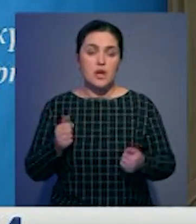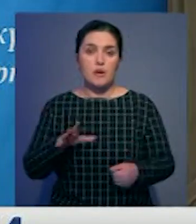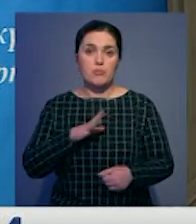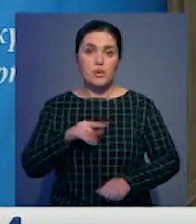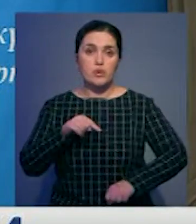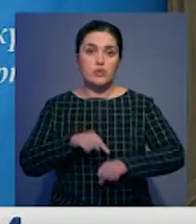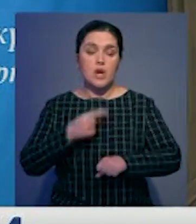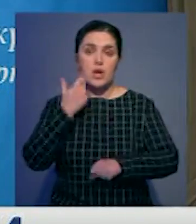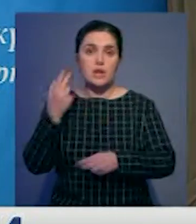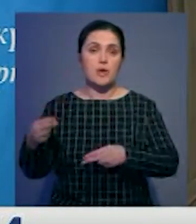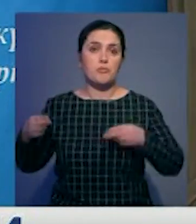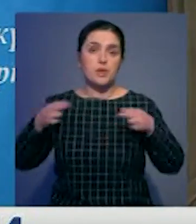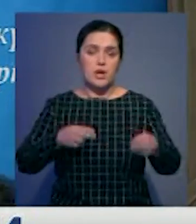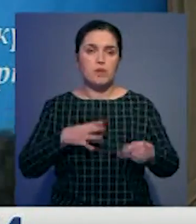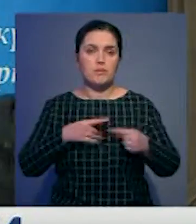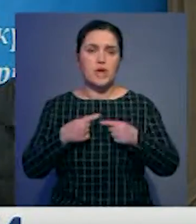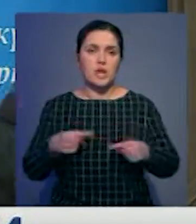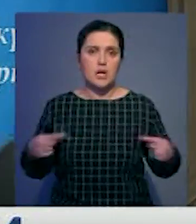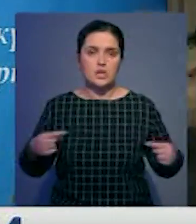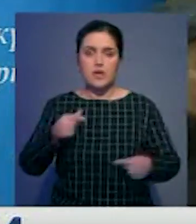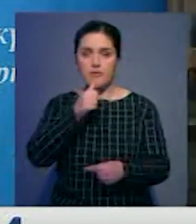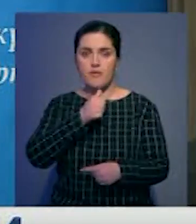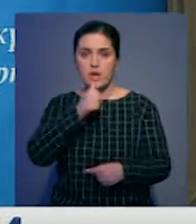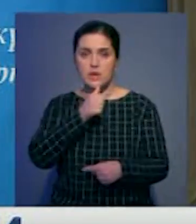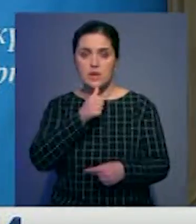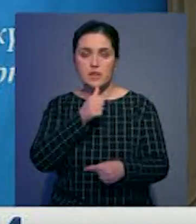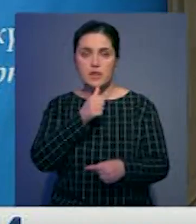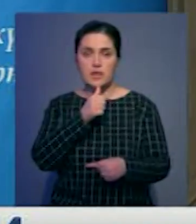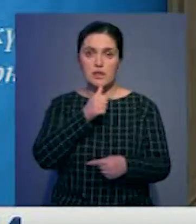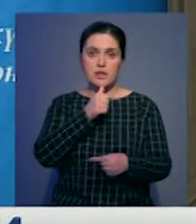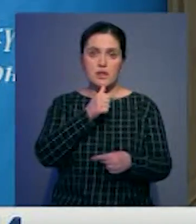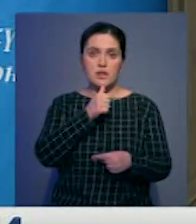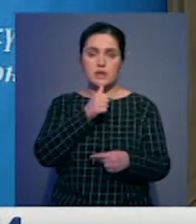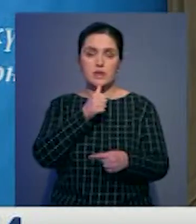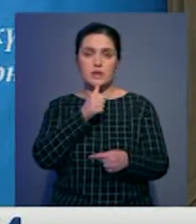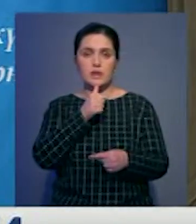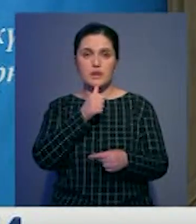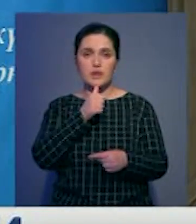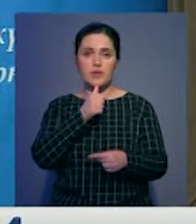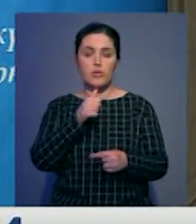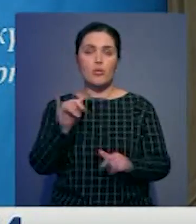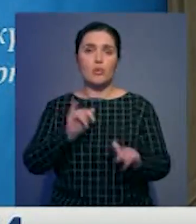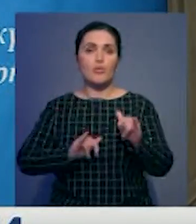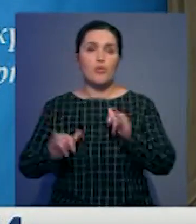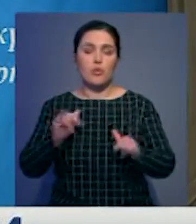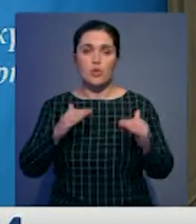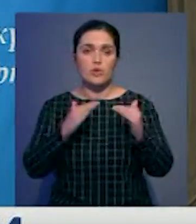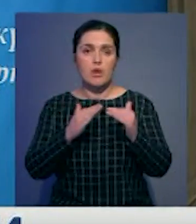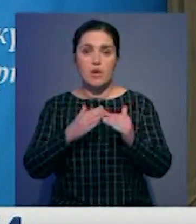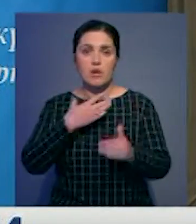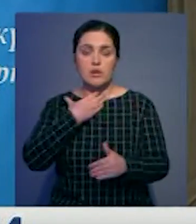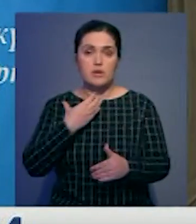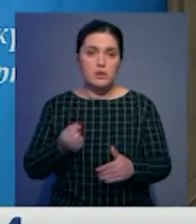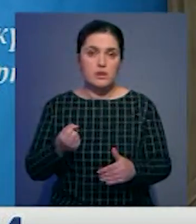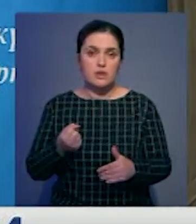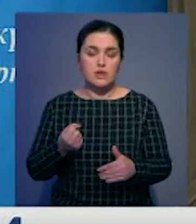когда приехали сюда, разные были варианты. Когда куда-то поселяли, когда никуда не поселяли, просто в степь.